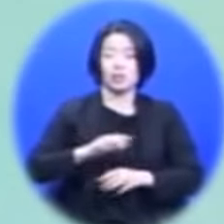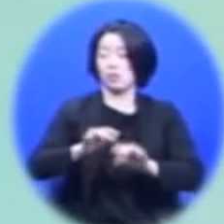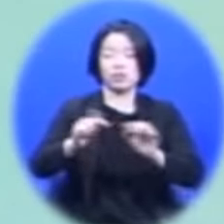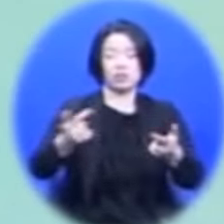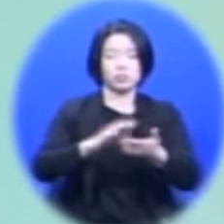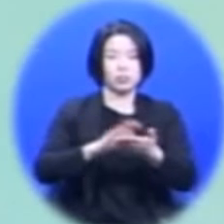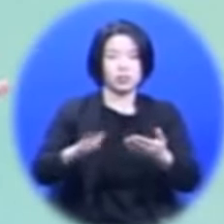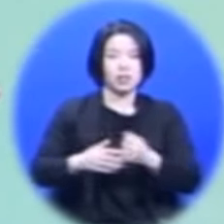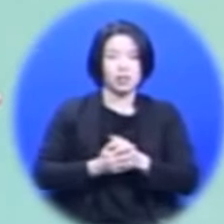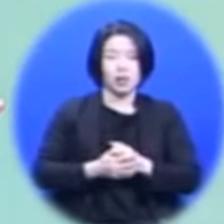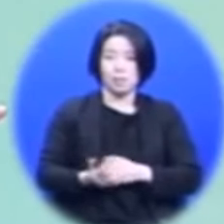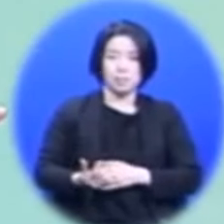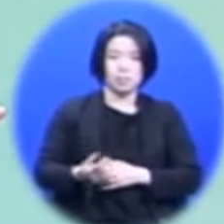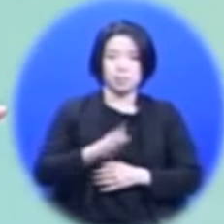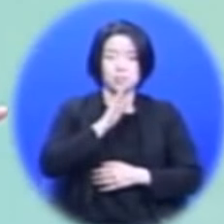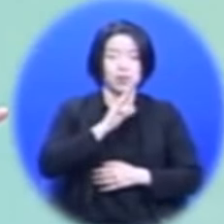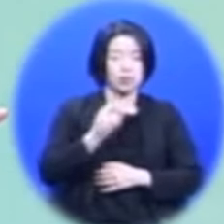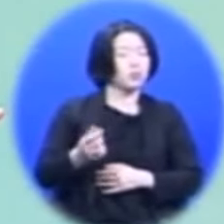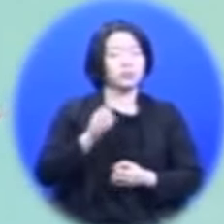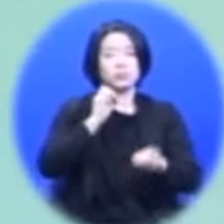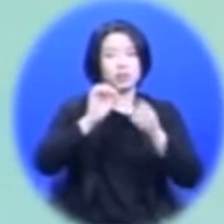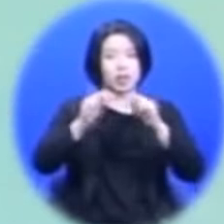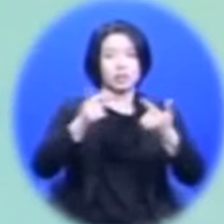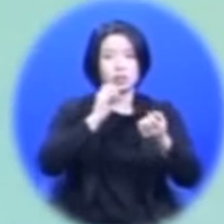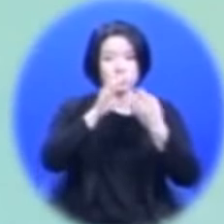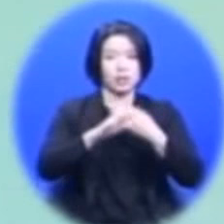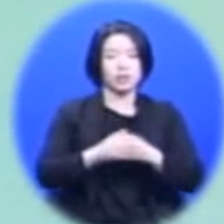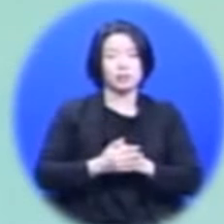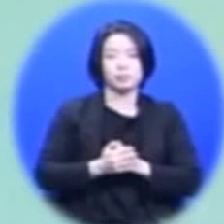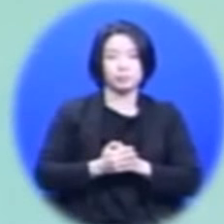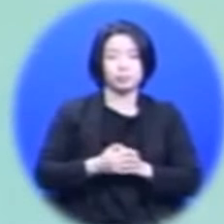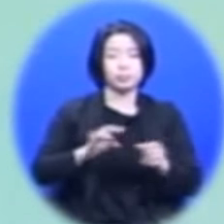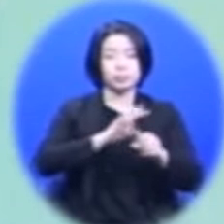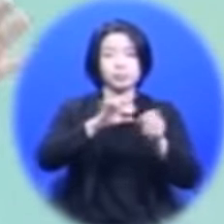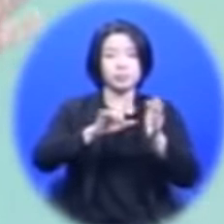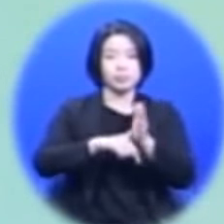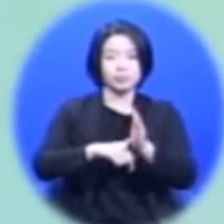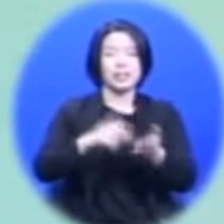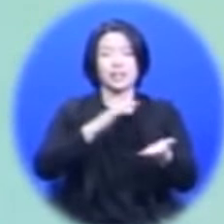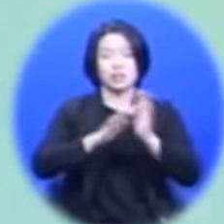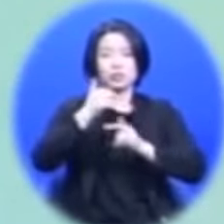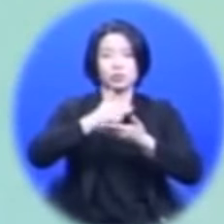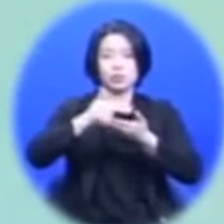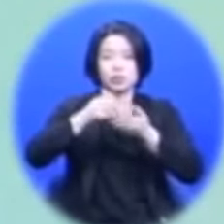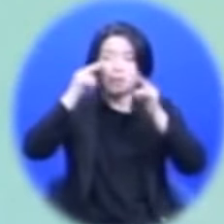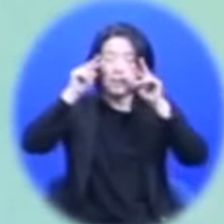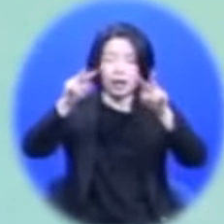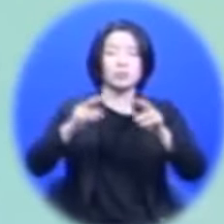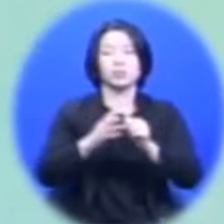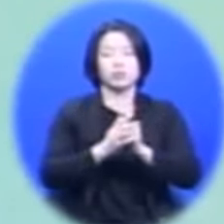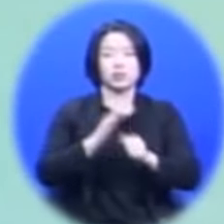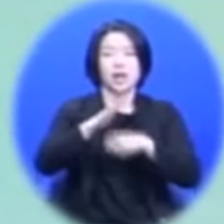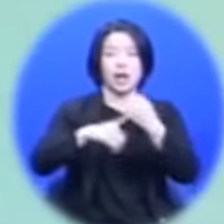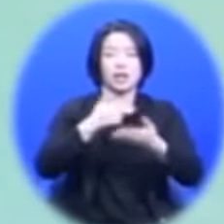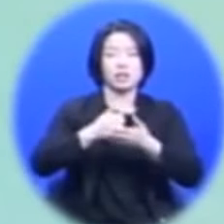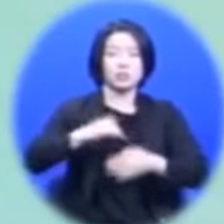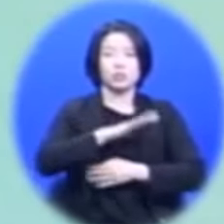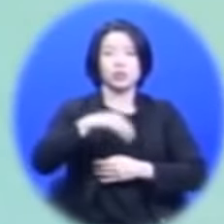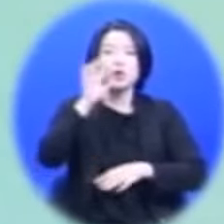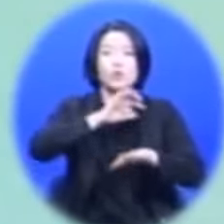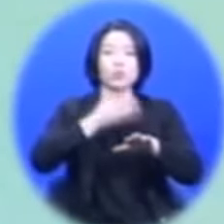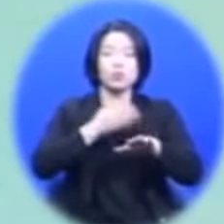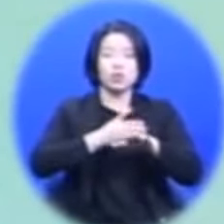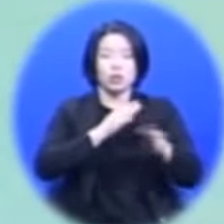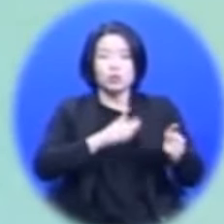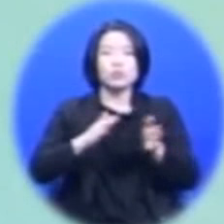그랬어요. 즉시 아니라고 그랬어요. 24시간 예수님을 바라보는 것은 하나님이 우리를 훈련시키고 준비시키시는